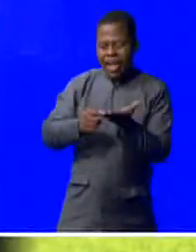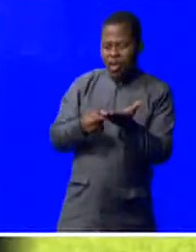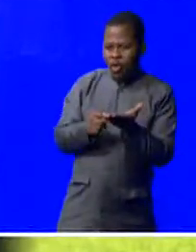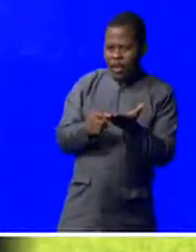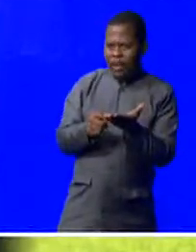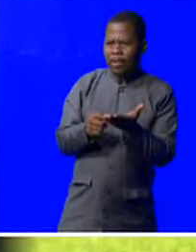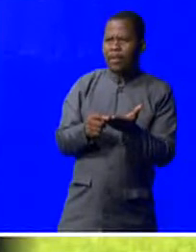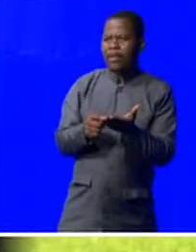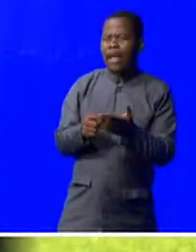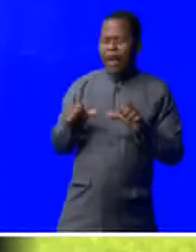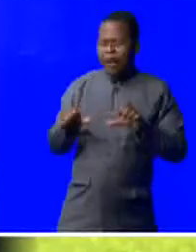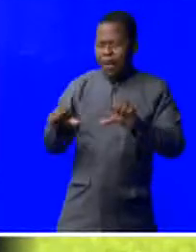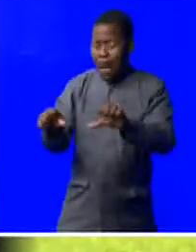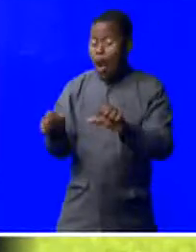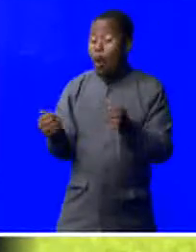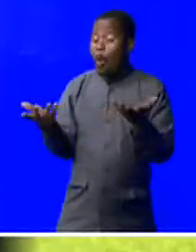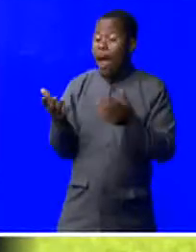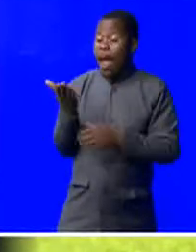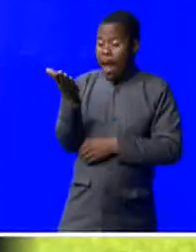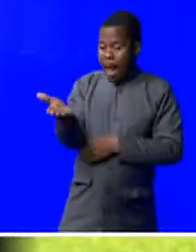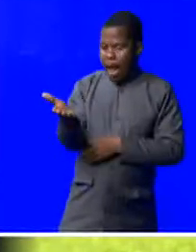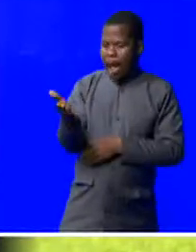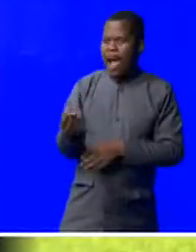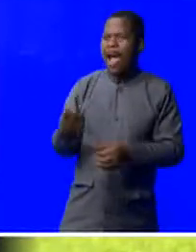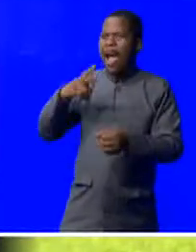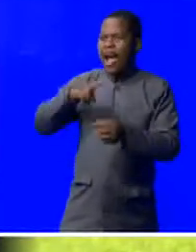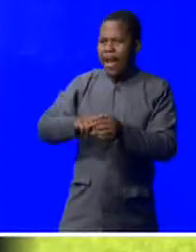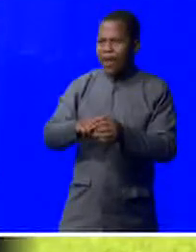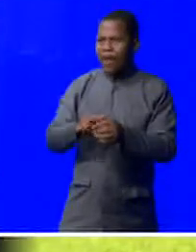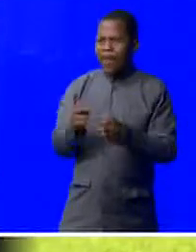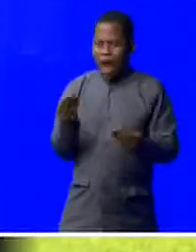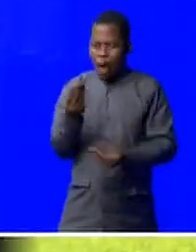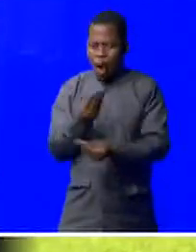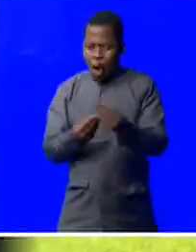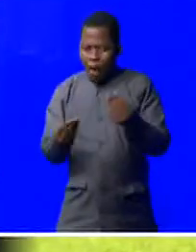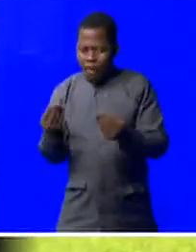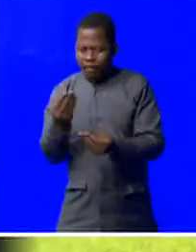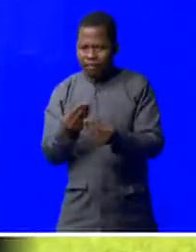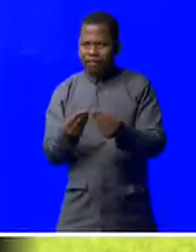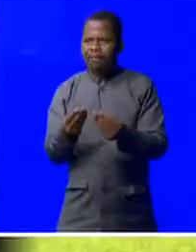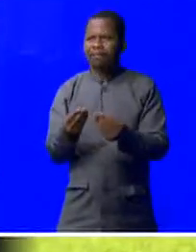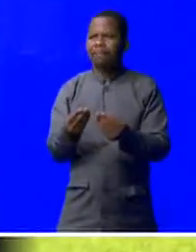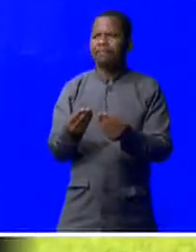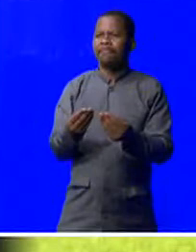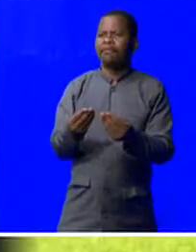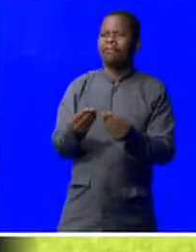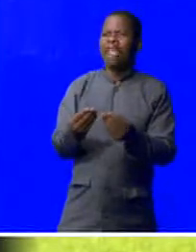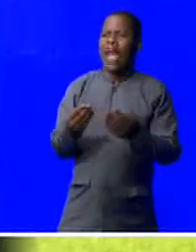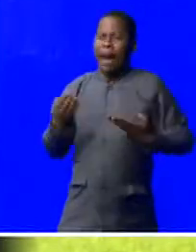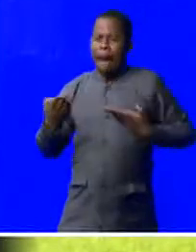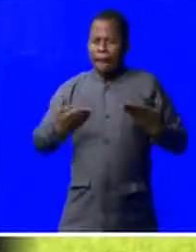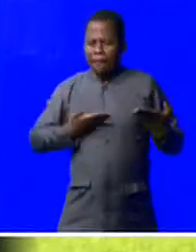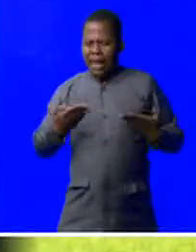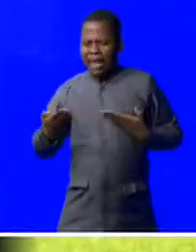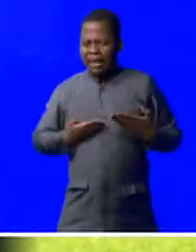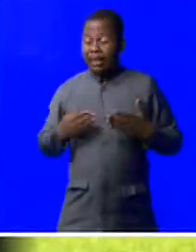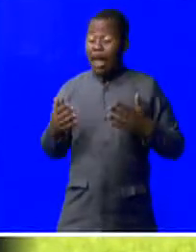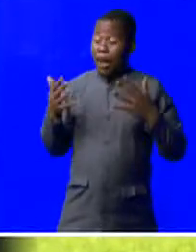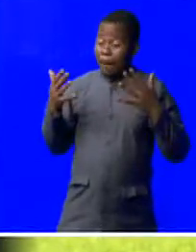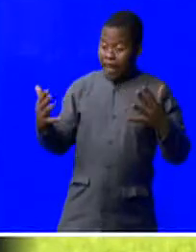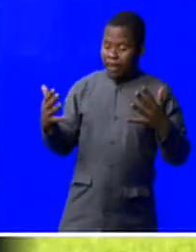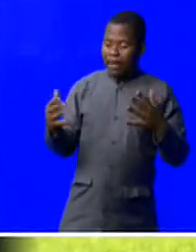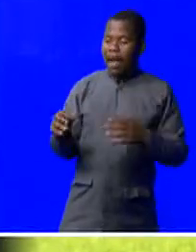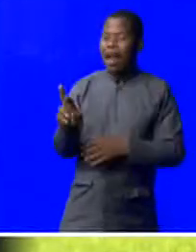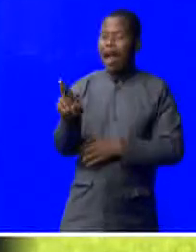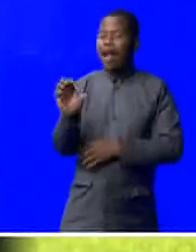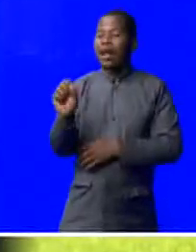nama free economic zones. Lapho singathola khona bomaguzumbela bethi company kuthi bete